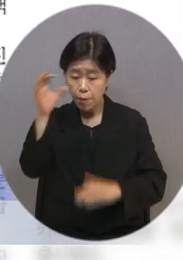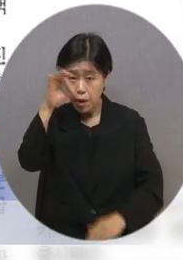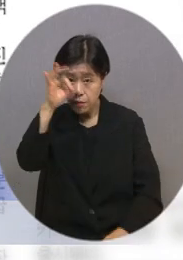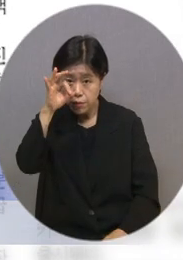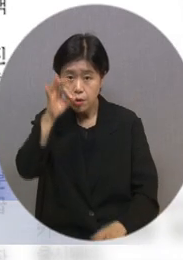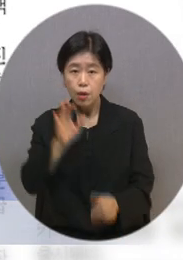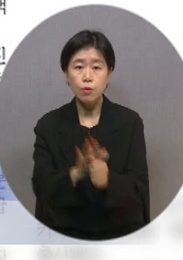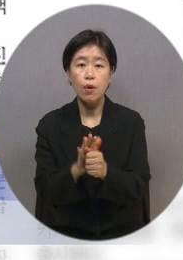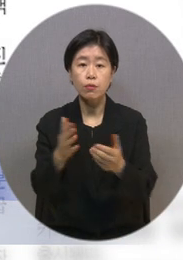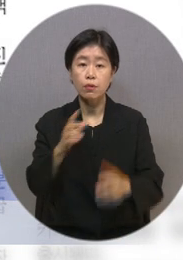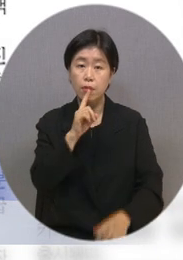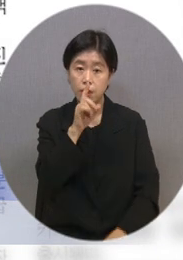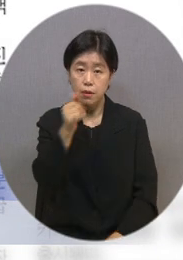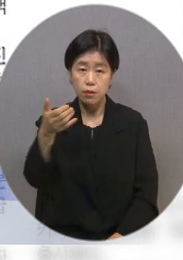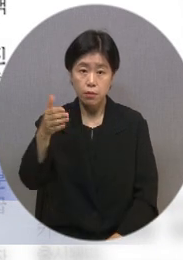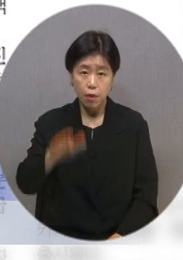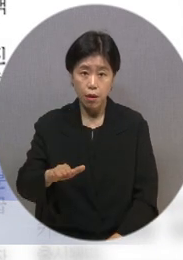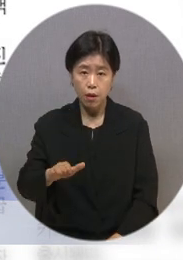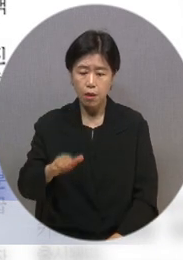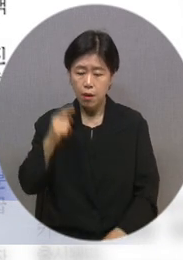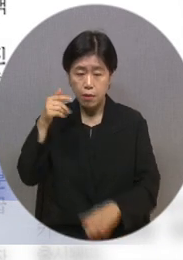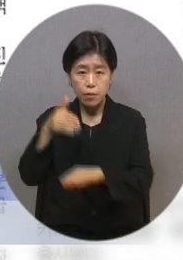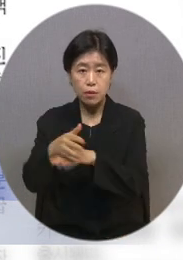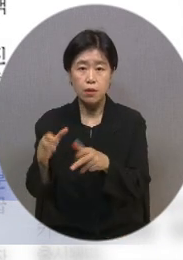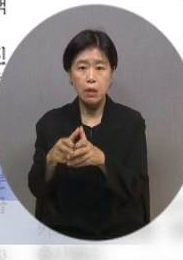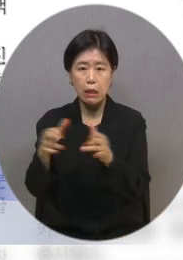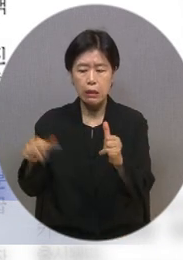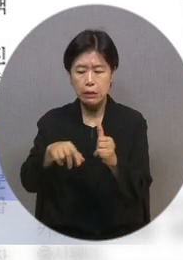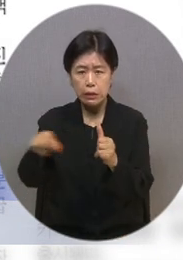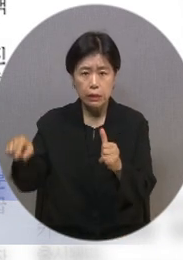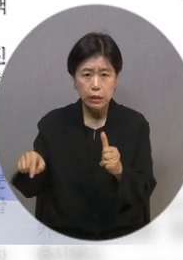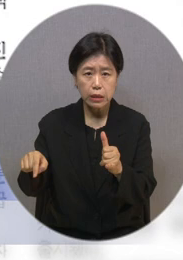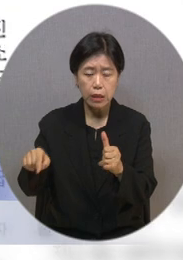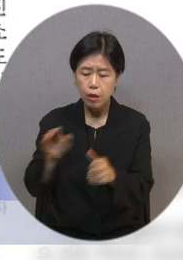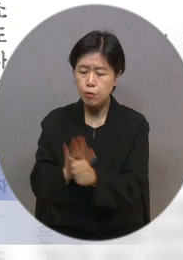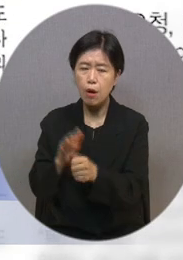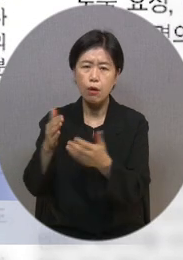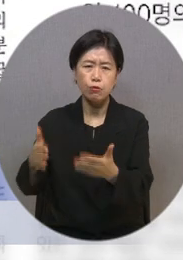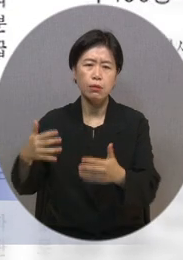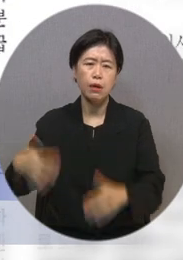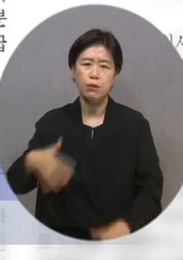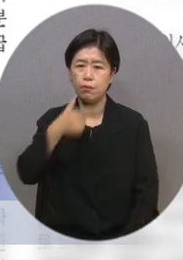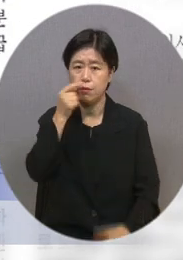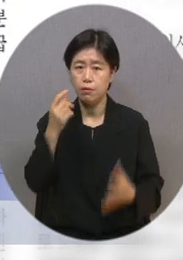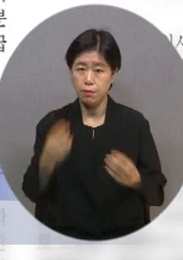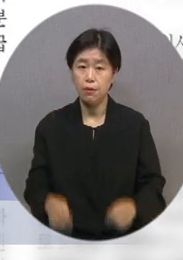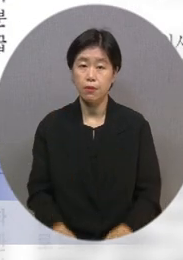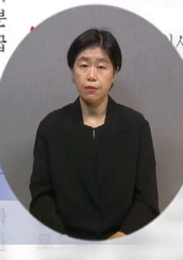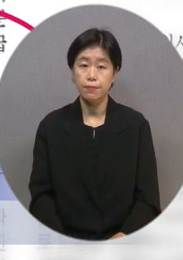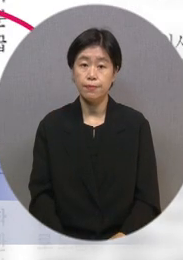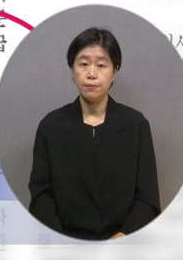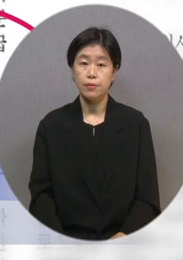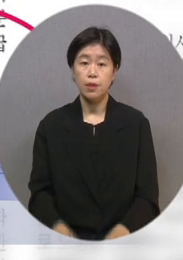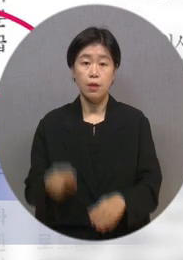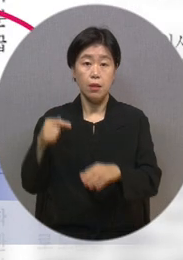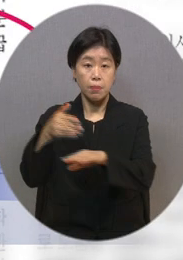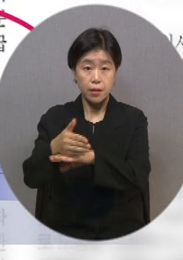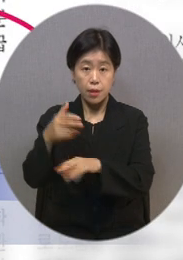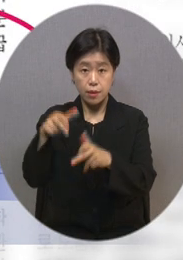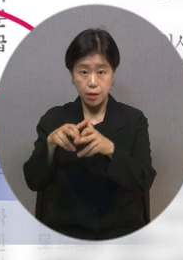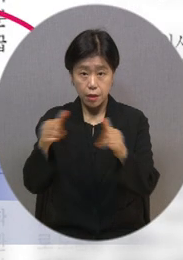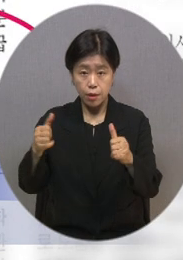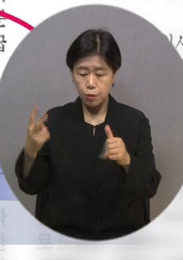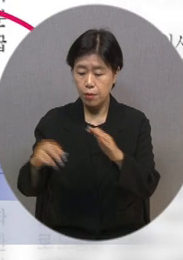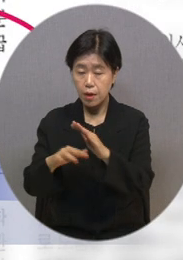않은 소외된 발달 장애인의 사각 지대는 여전하다는 점입니다 서원은 발달장애인과 가족을 위한